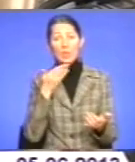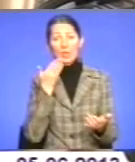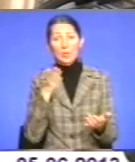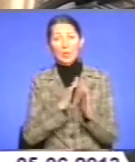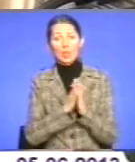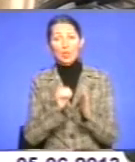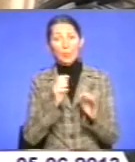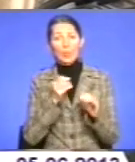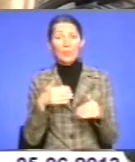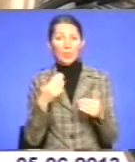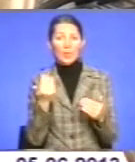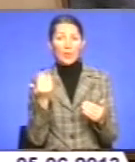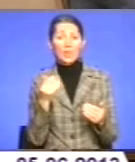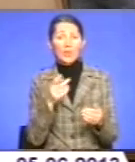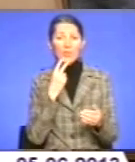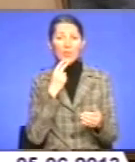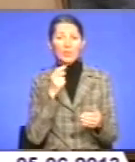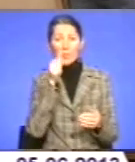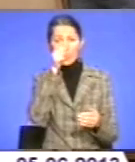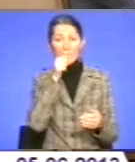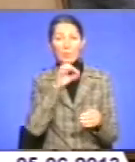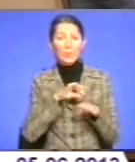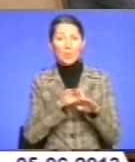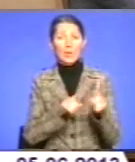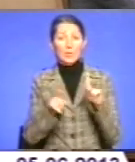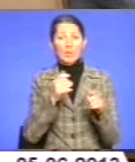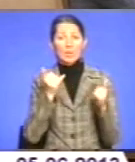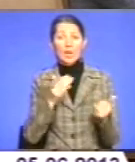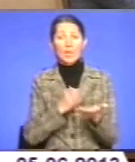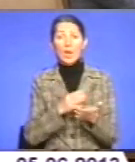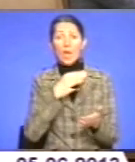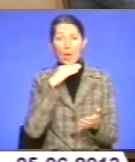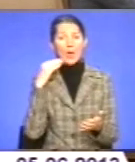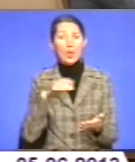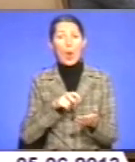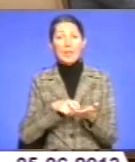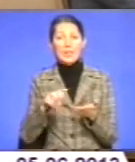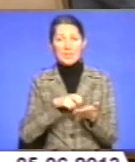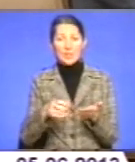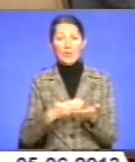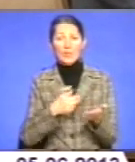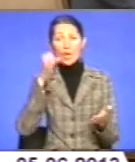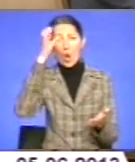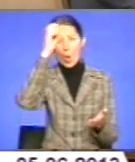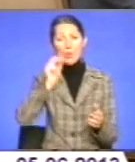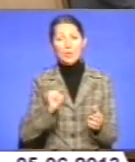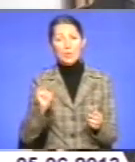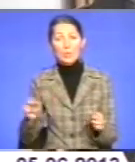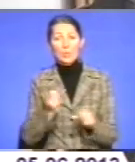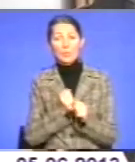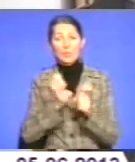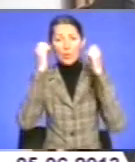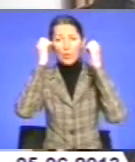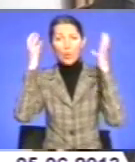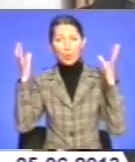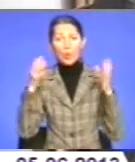проведемо сесію? Зараз до мене поступає маса листів від освітян, від працівників культури,